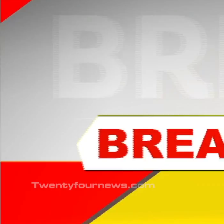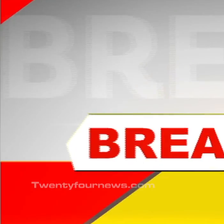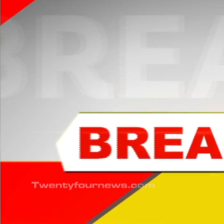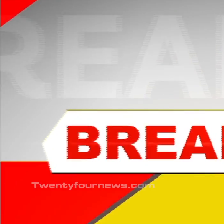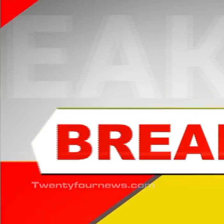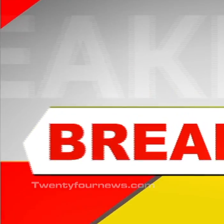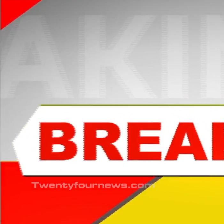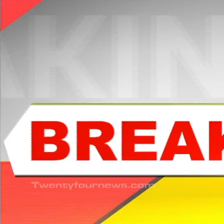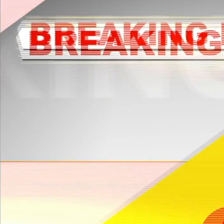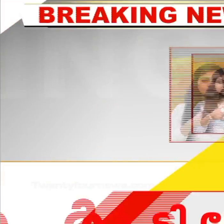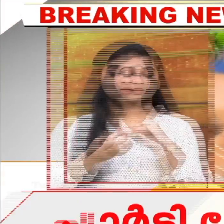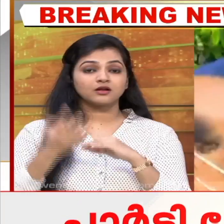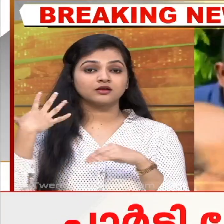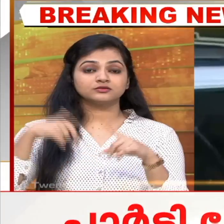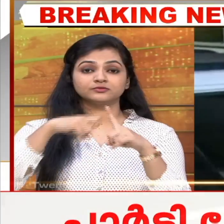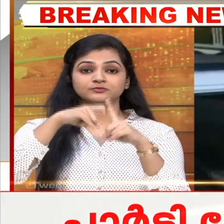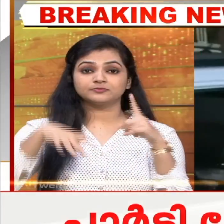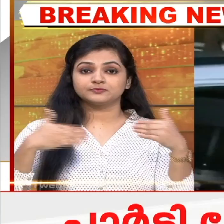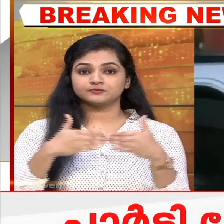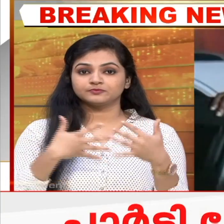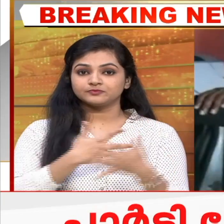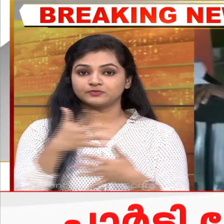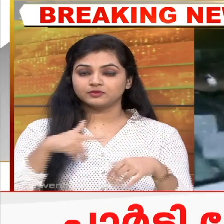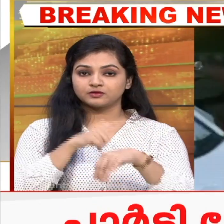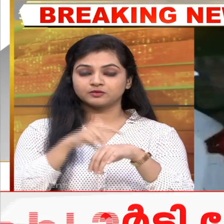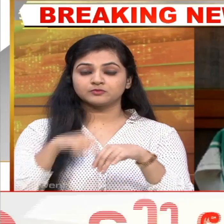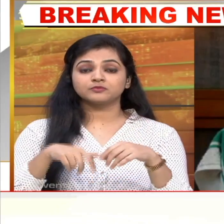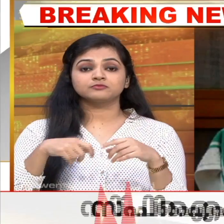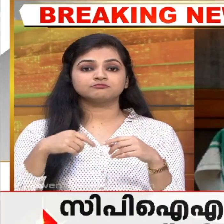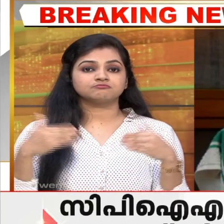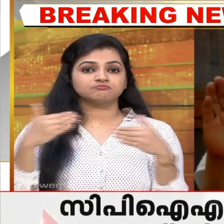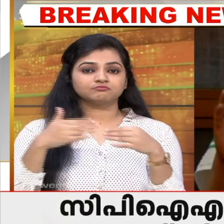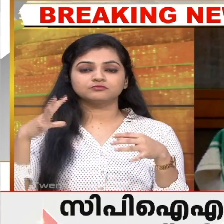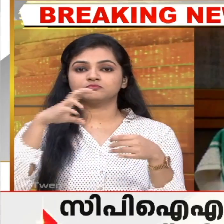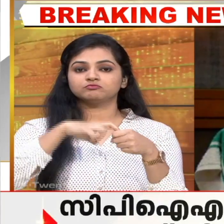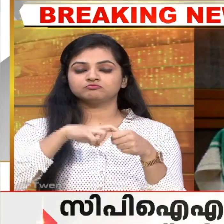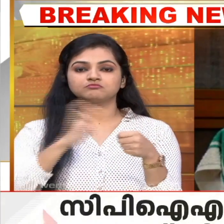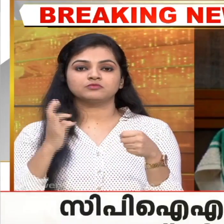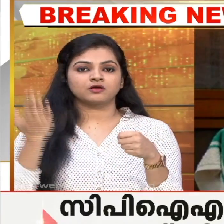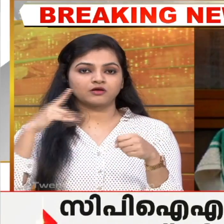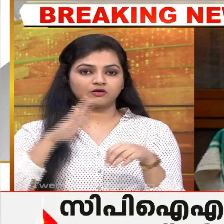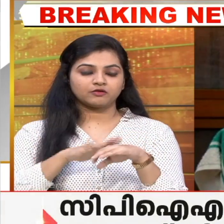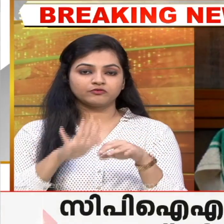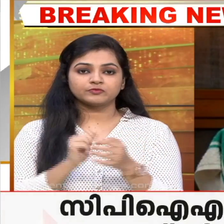പ്രവിധ, കഴിഞ്ഞ സംസ്ഥാന സമ്മേളനത്തിൽ സംസ്ഥാന സമിതിയിൽ നിന്ന് ജി സുധാകരൻ ഒഴിവായിരുന്നു. പക്ഷേ അദ്ദേഹത്തെ പാർട്ടി കോൺഗ്രസ്